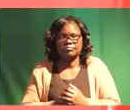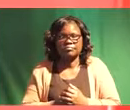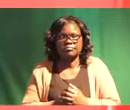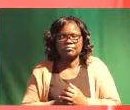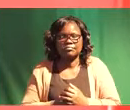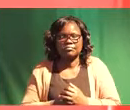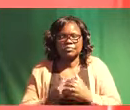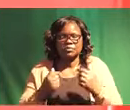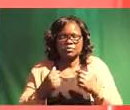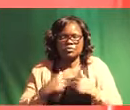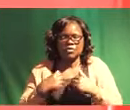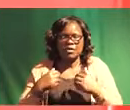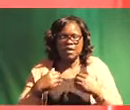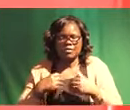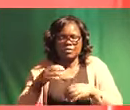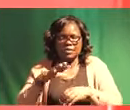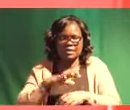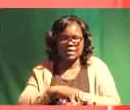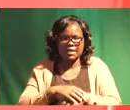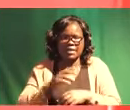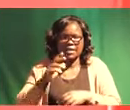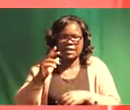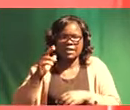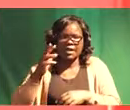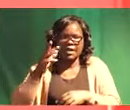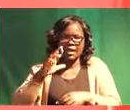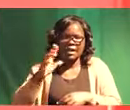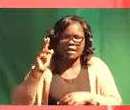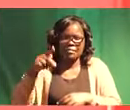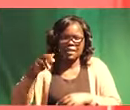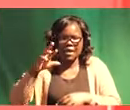tuweze kupata NPR wa kutosha.